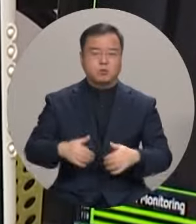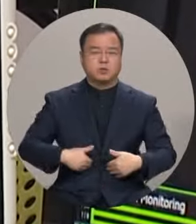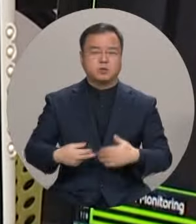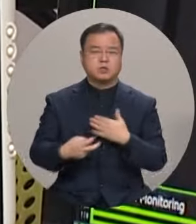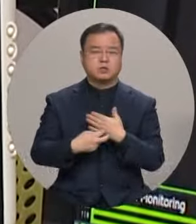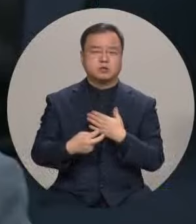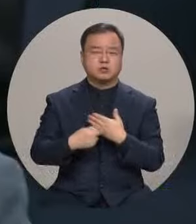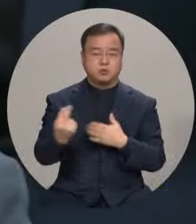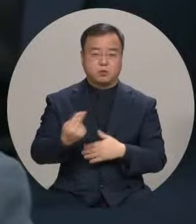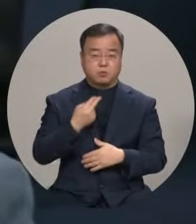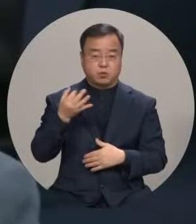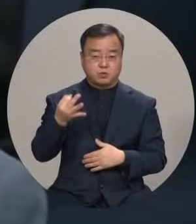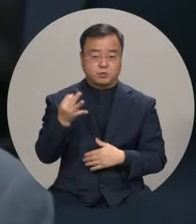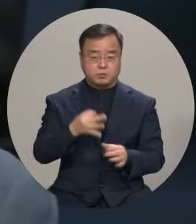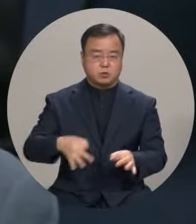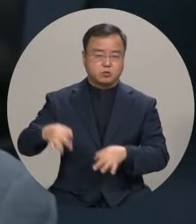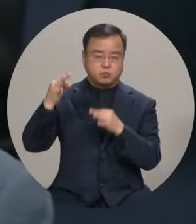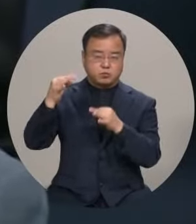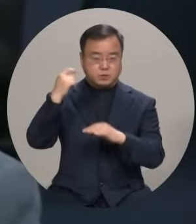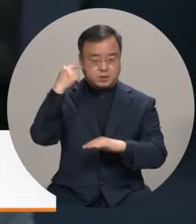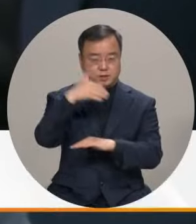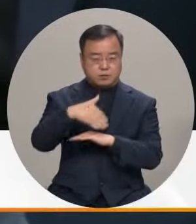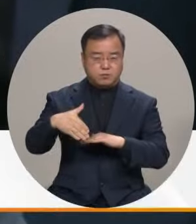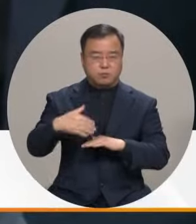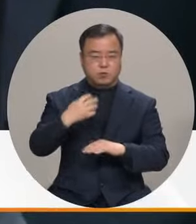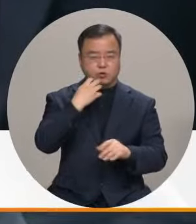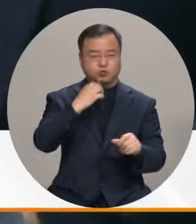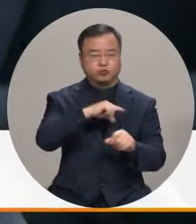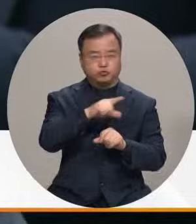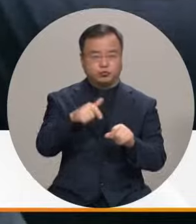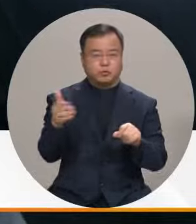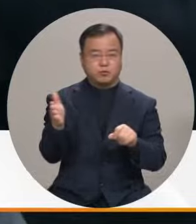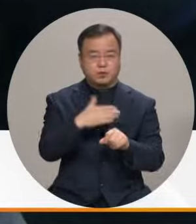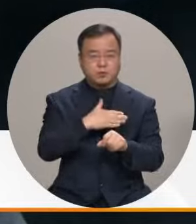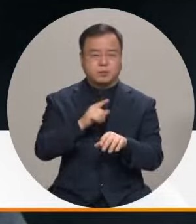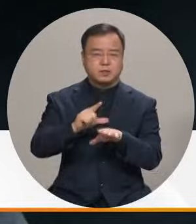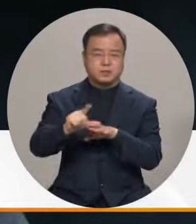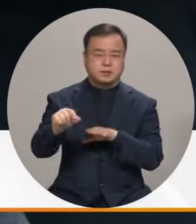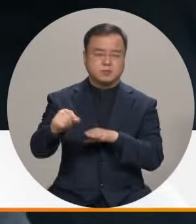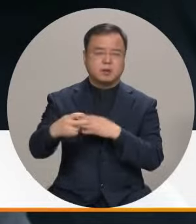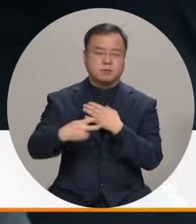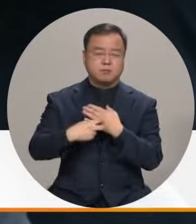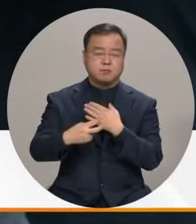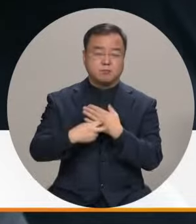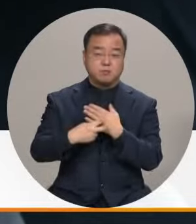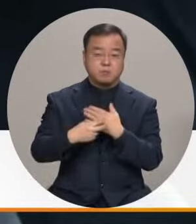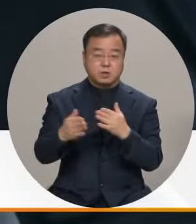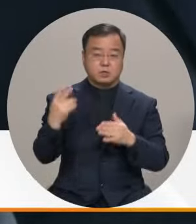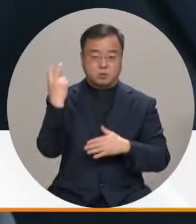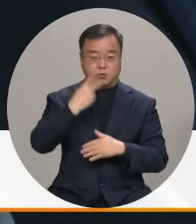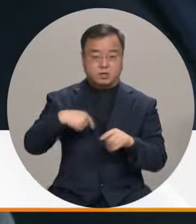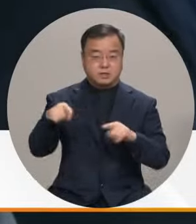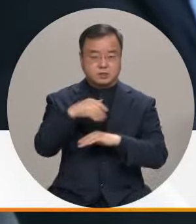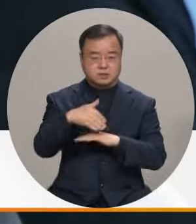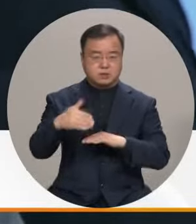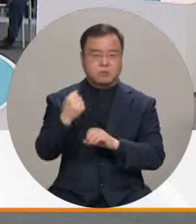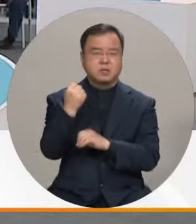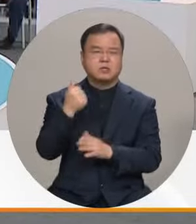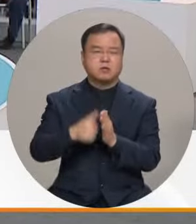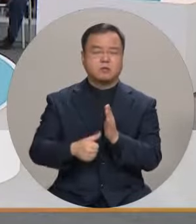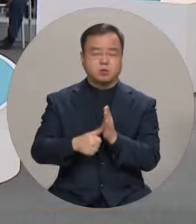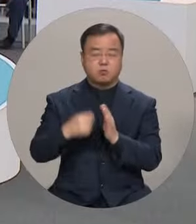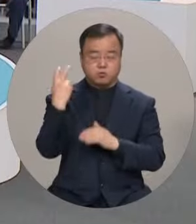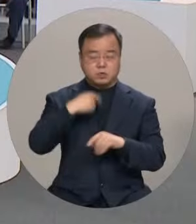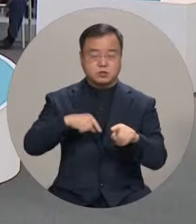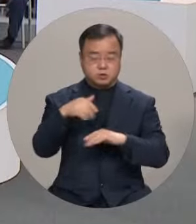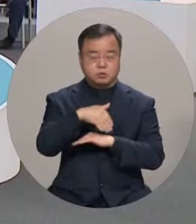했습니다 수도권을 포함한 지역별 병상 관리 정책이나 자원 관리 정책들도 추진해 나갈 것입니다